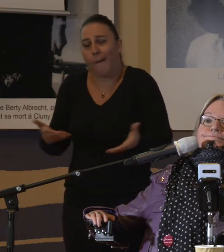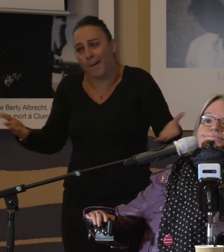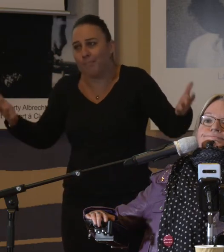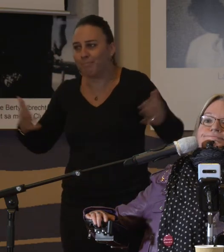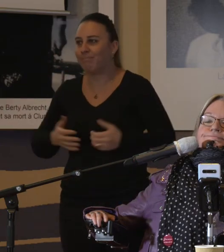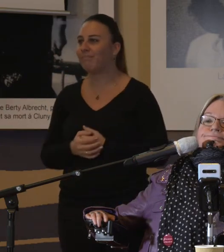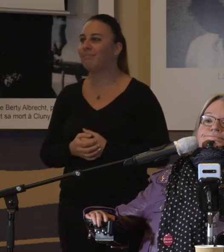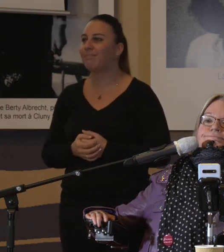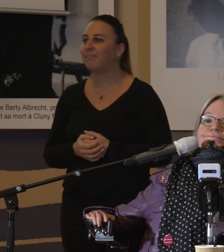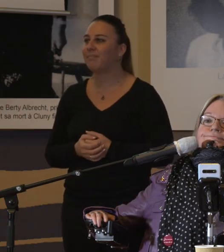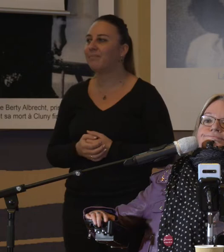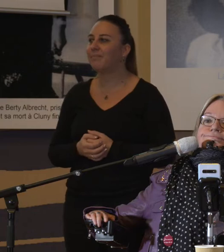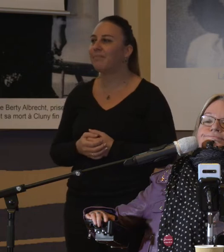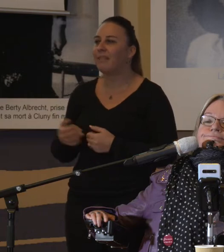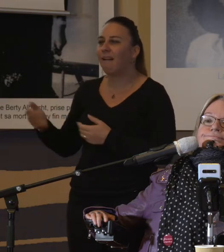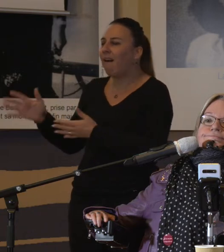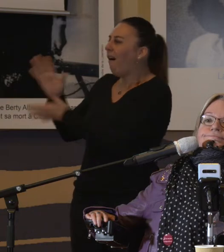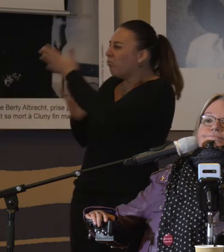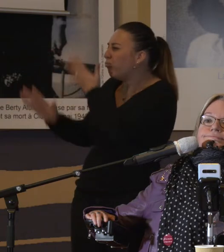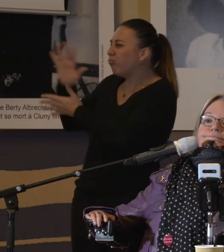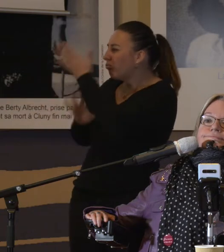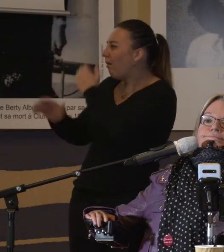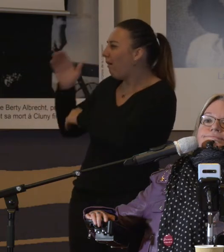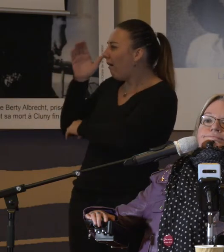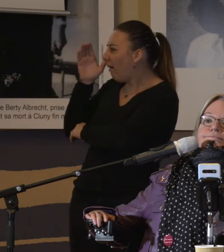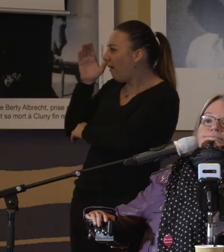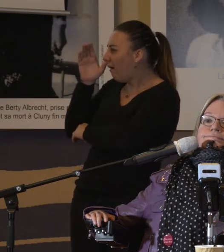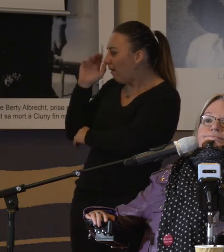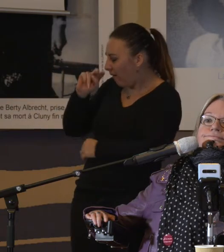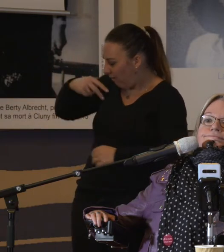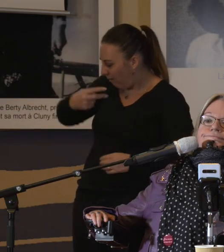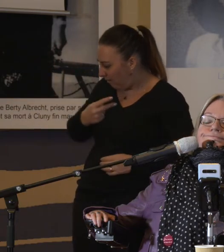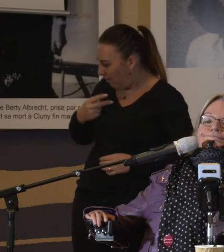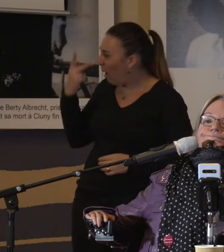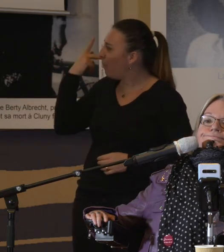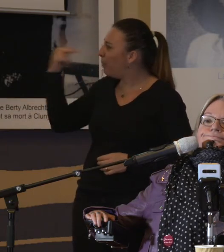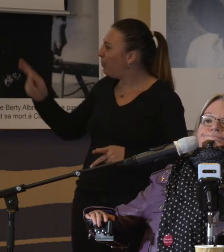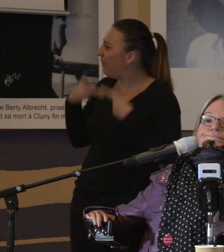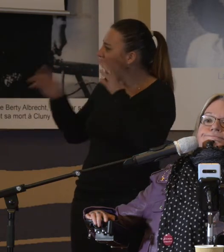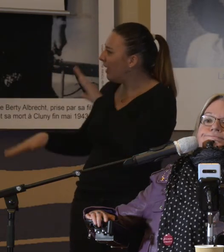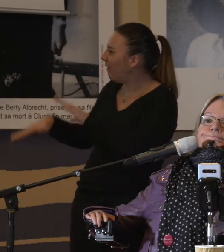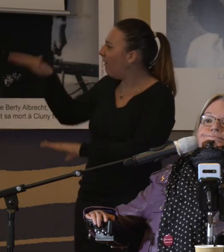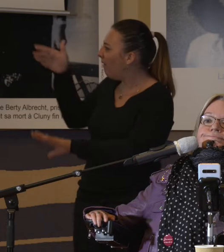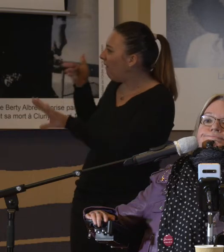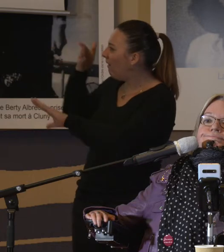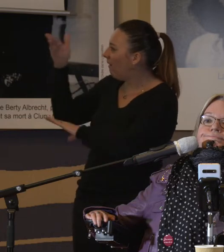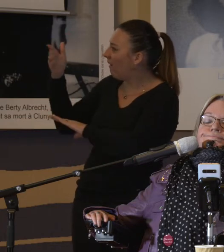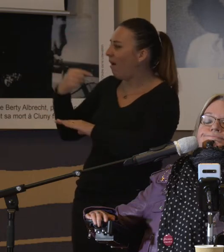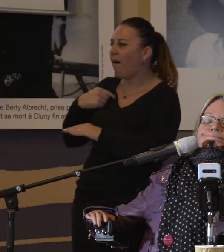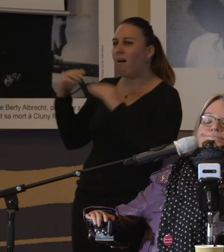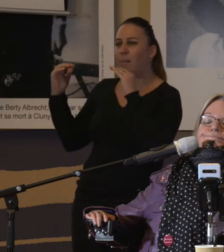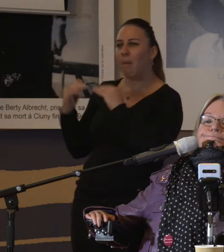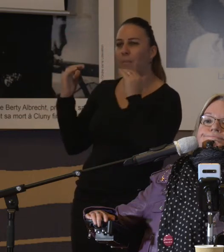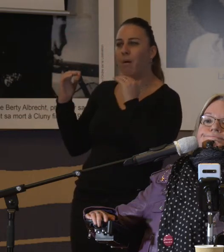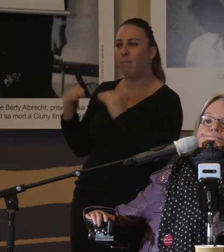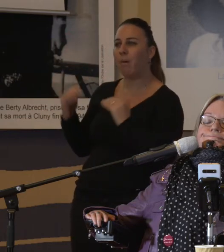par rapport à tout ce que vous avez dit, je me retrouve dans votre parcours de